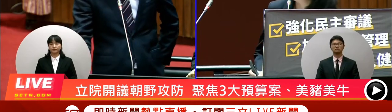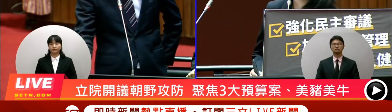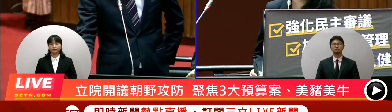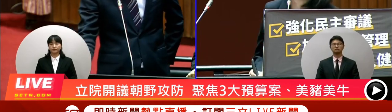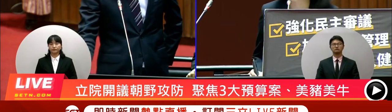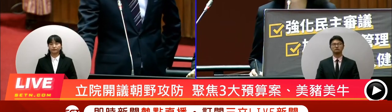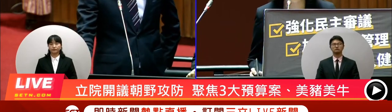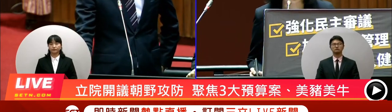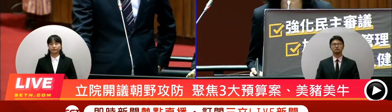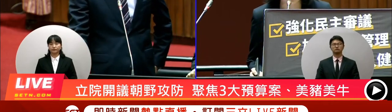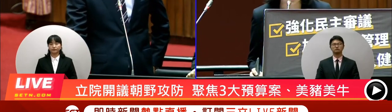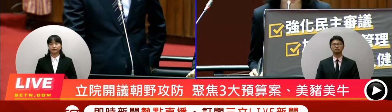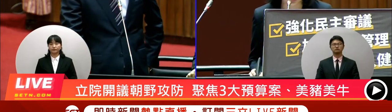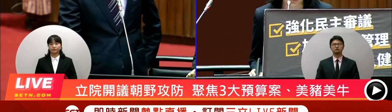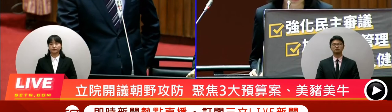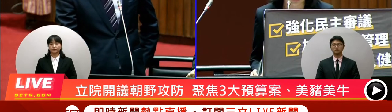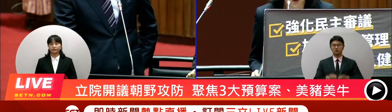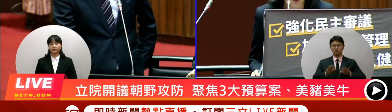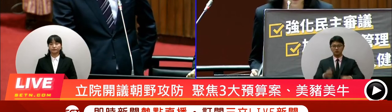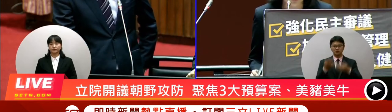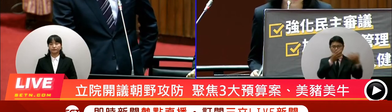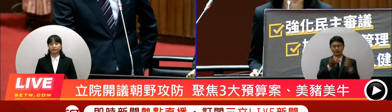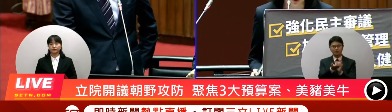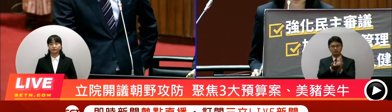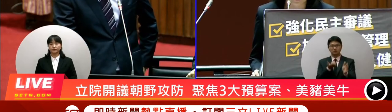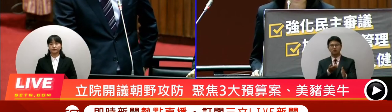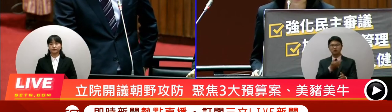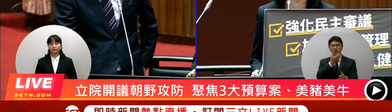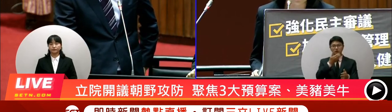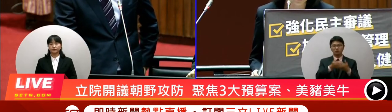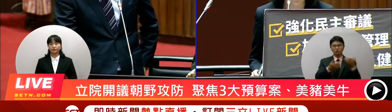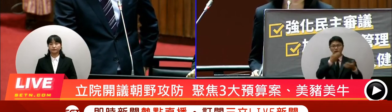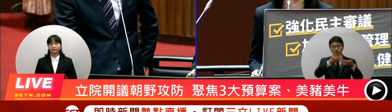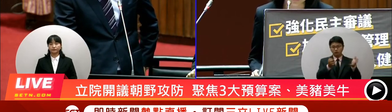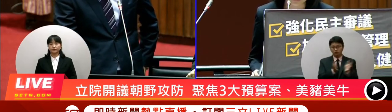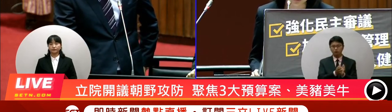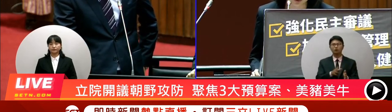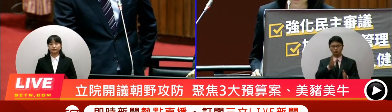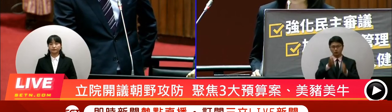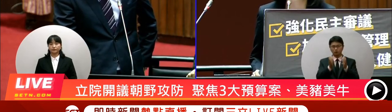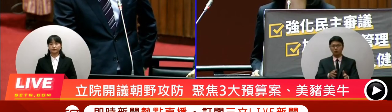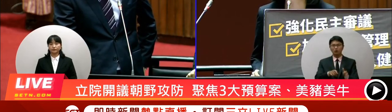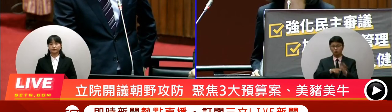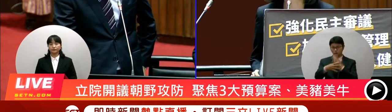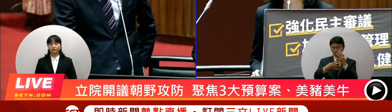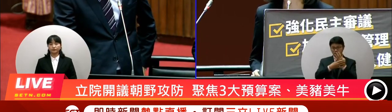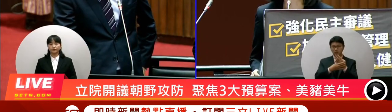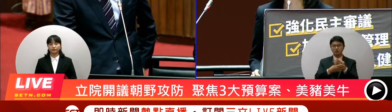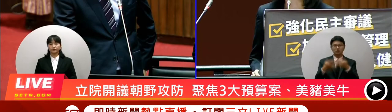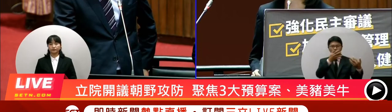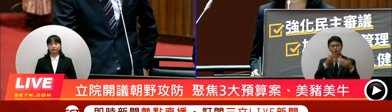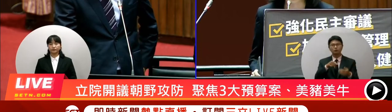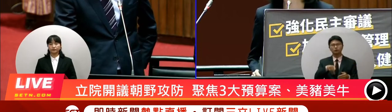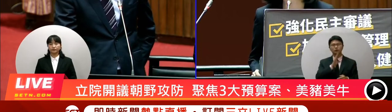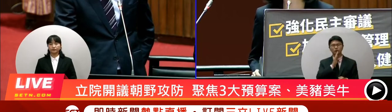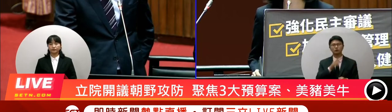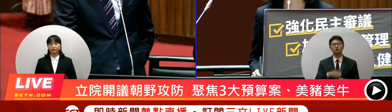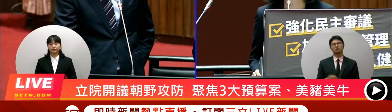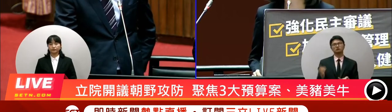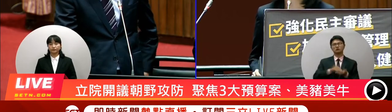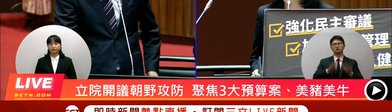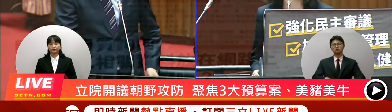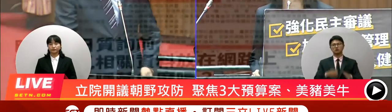我们可以知道说，像在今天的质询之前，卫福部曾经说他们已经召开了 BSE 的专家咨询会，但是截至目前这份公告也没有出现